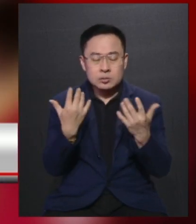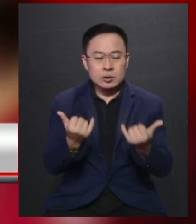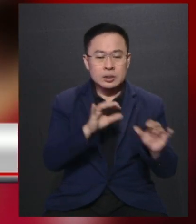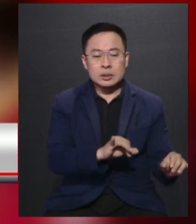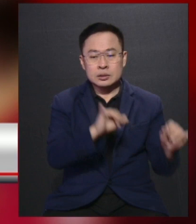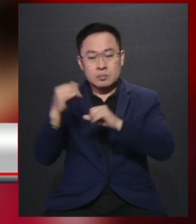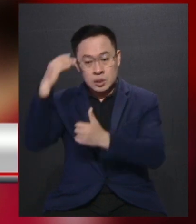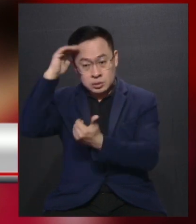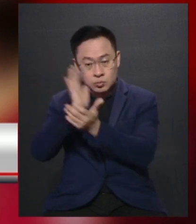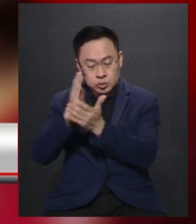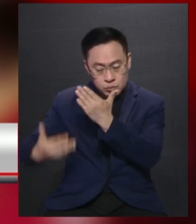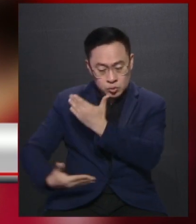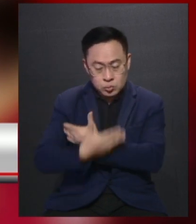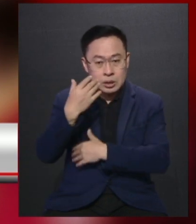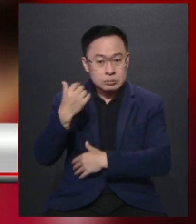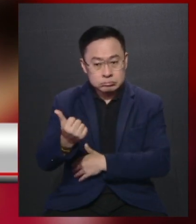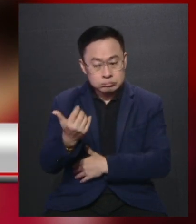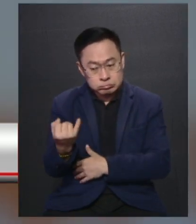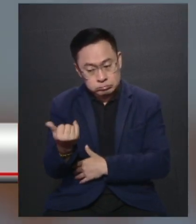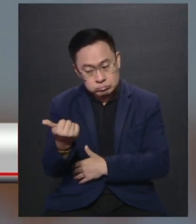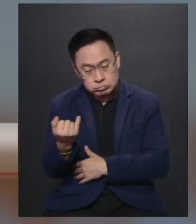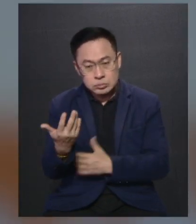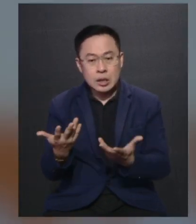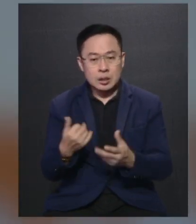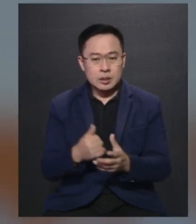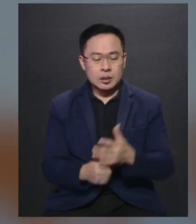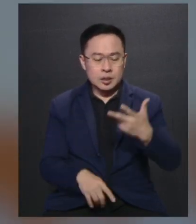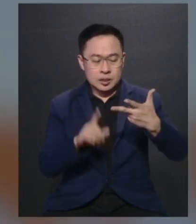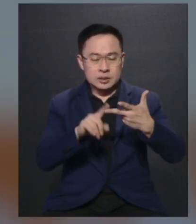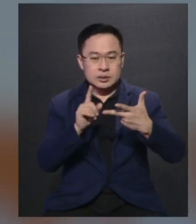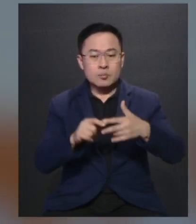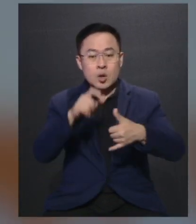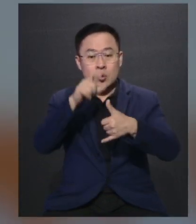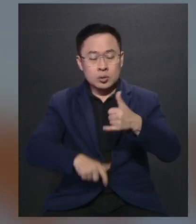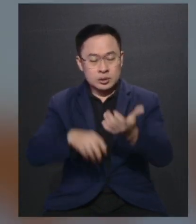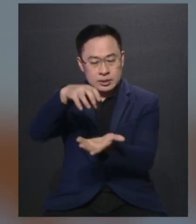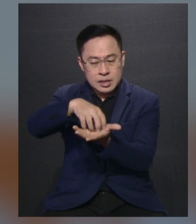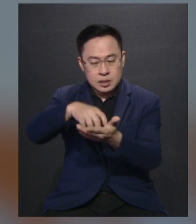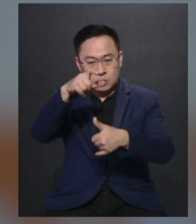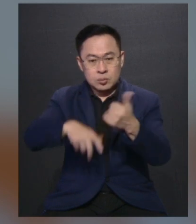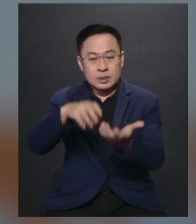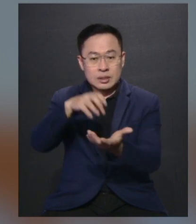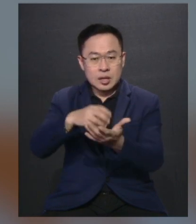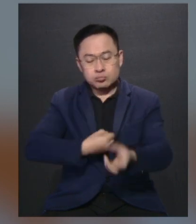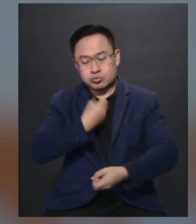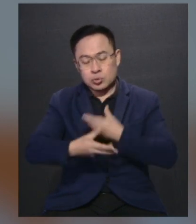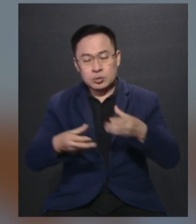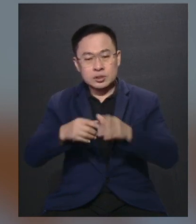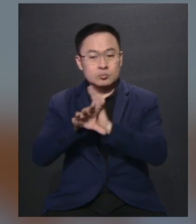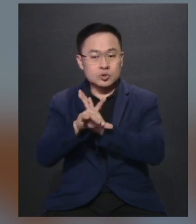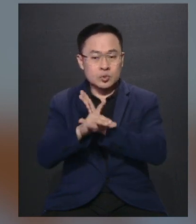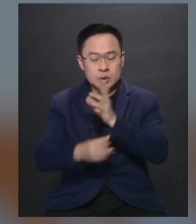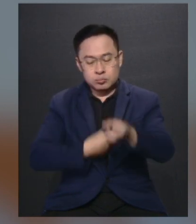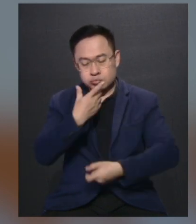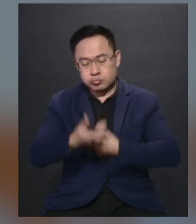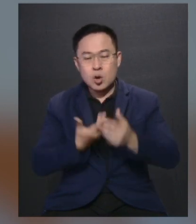นะครับส่วนอีกหนึ่งคนก็คือสุมัญญาปุริสายครับส่วนกลางตัวเก๋าได้ออกมาโพสต์อำลาชลบุรี FCเรียบร้อยแล้ว